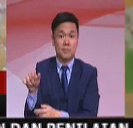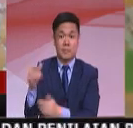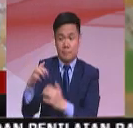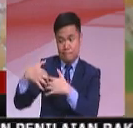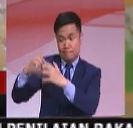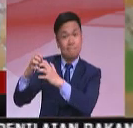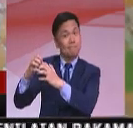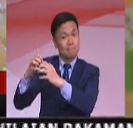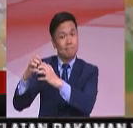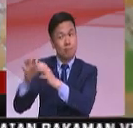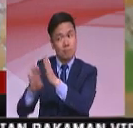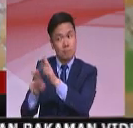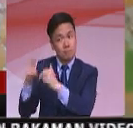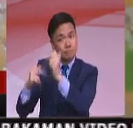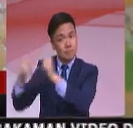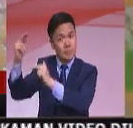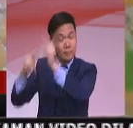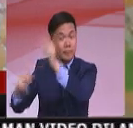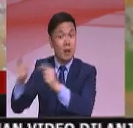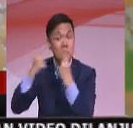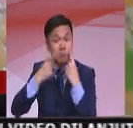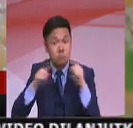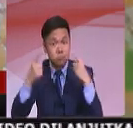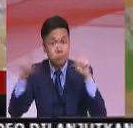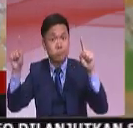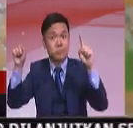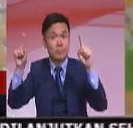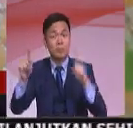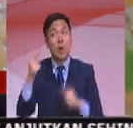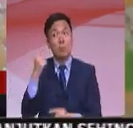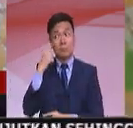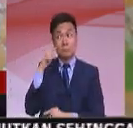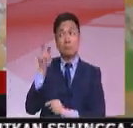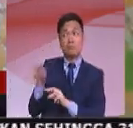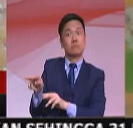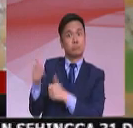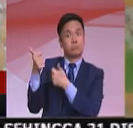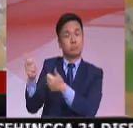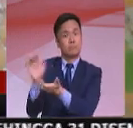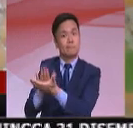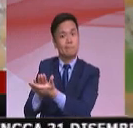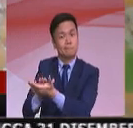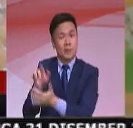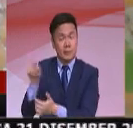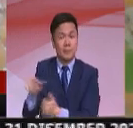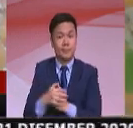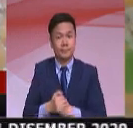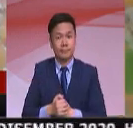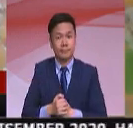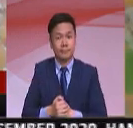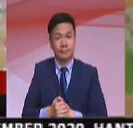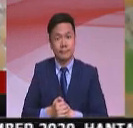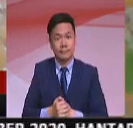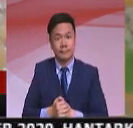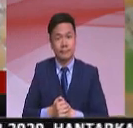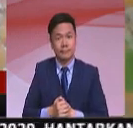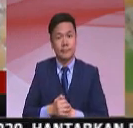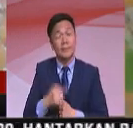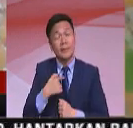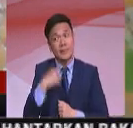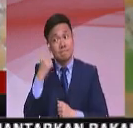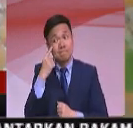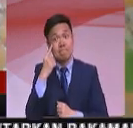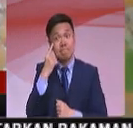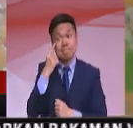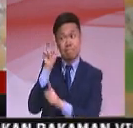yang sangat-sangat berjaya pada peringkat pada pendapat saya. Jadi saya sangat-sangat